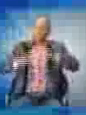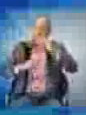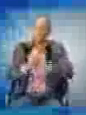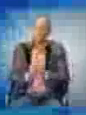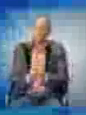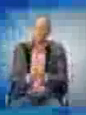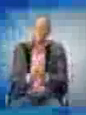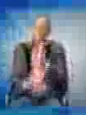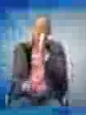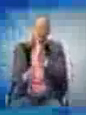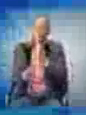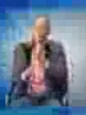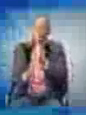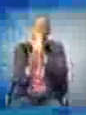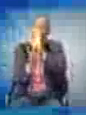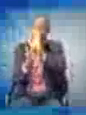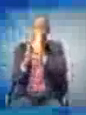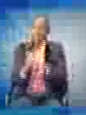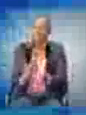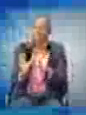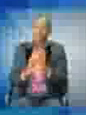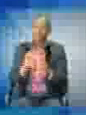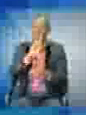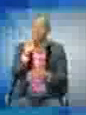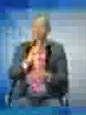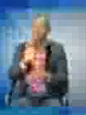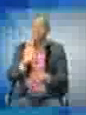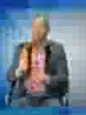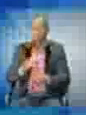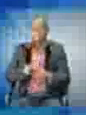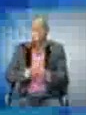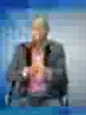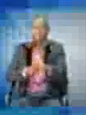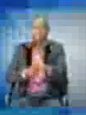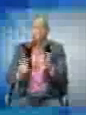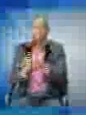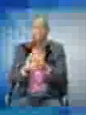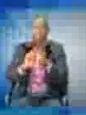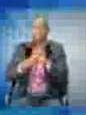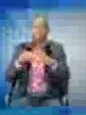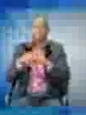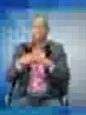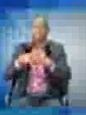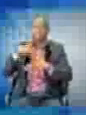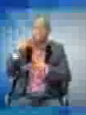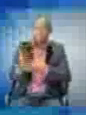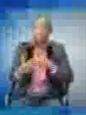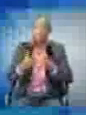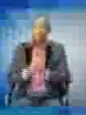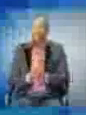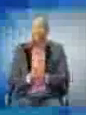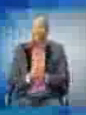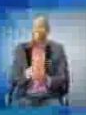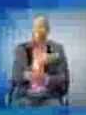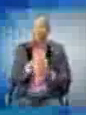les vice-consuls générales zambiennes. Vous aurez à suivre cet élément de reportage dans nos prochaines éditions. Et